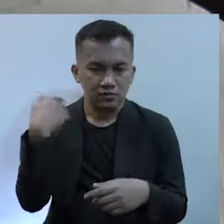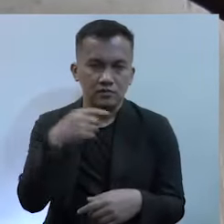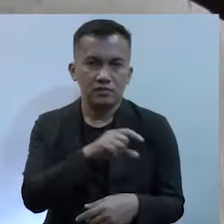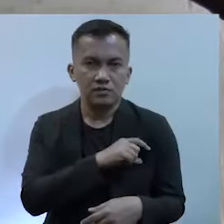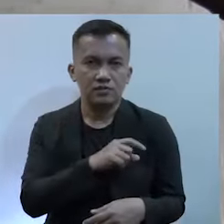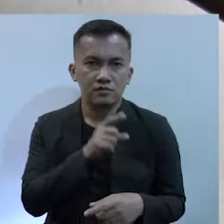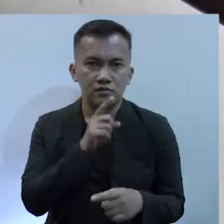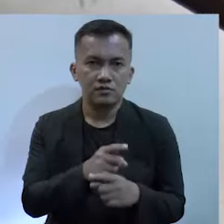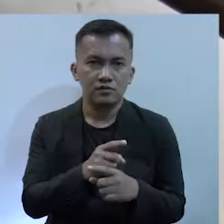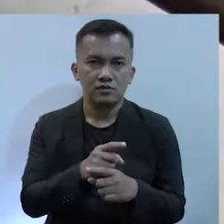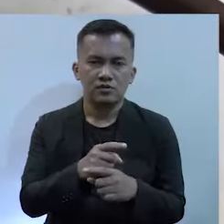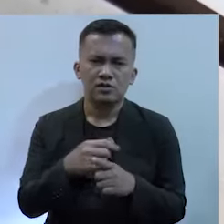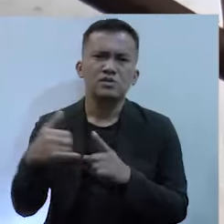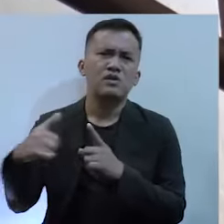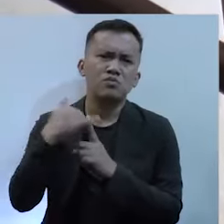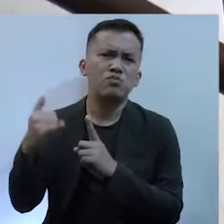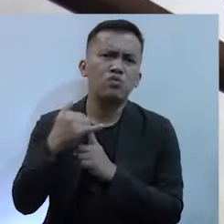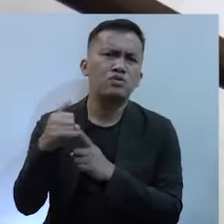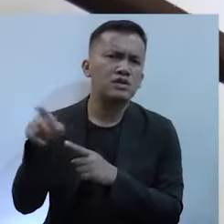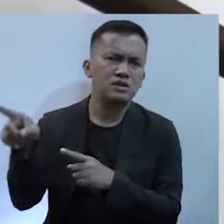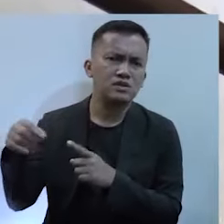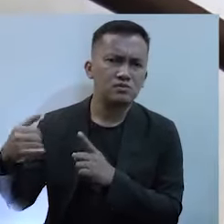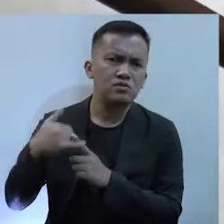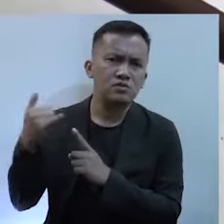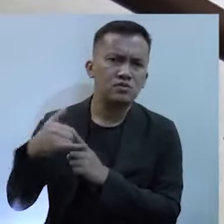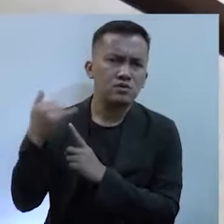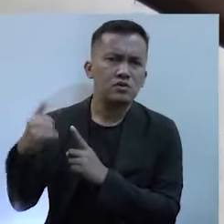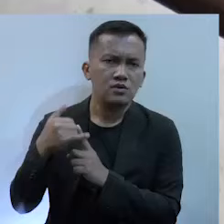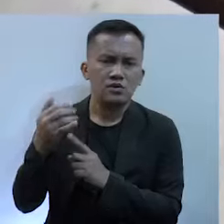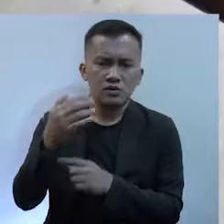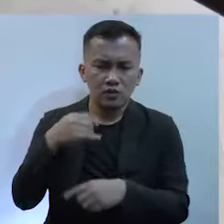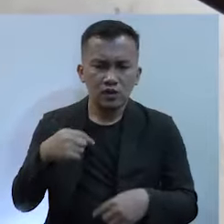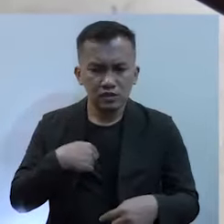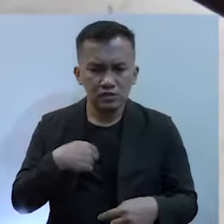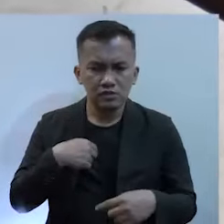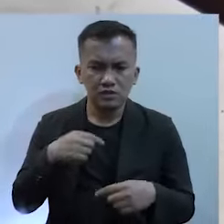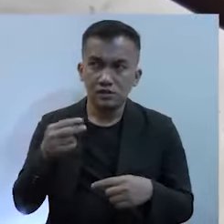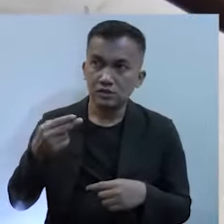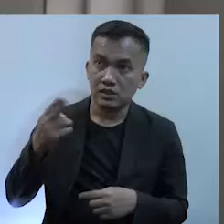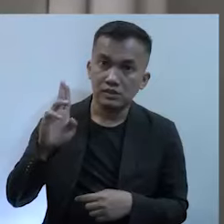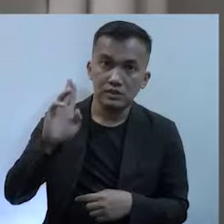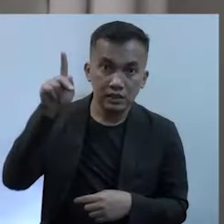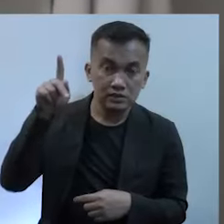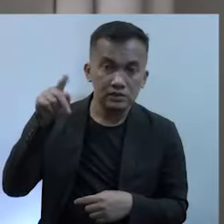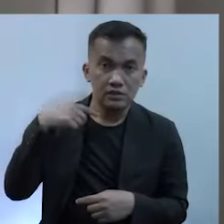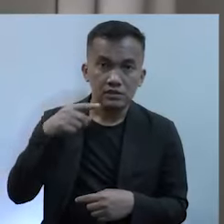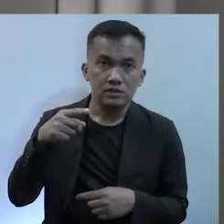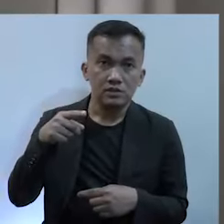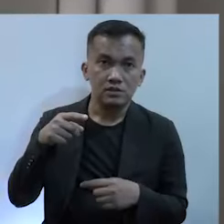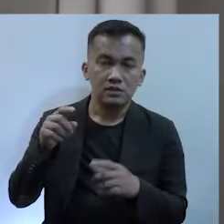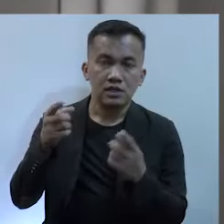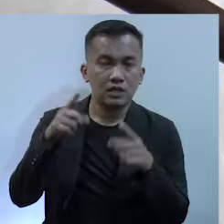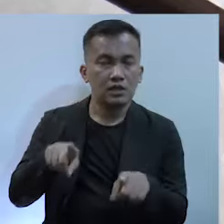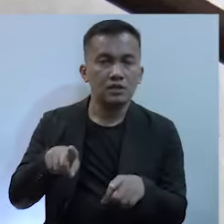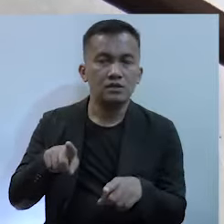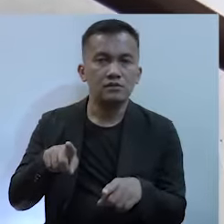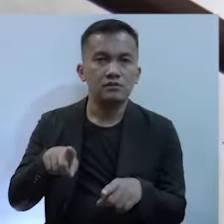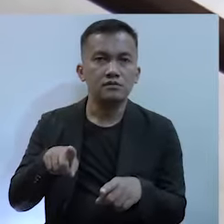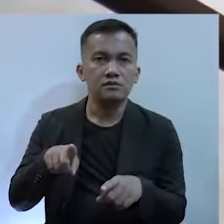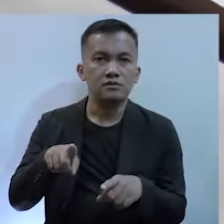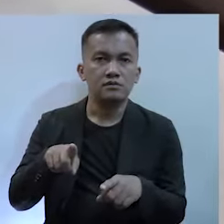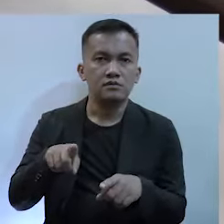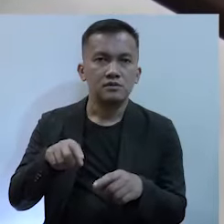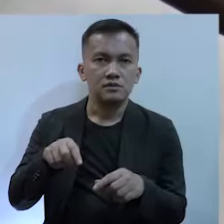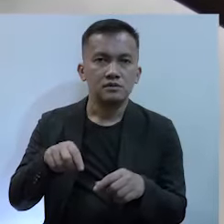siya. Talagang nabubuli po talaga siya kasi po yung sa akin, sa taas po ako ng unit niya. Ang nangyari